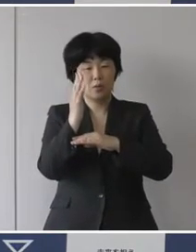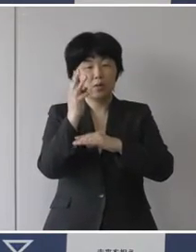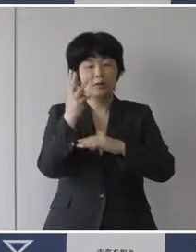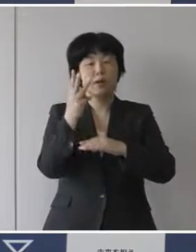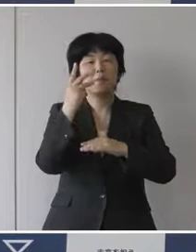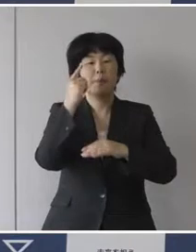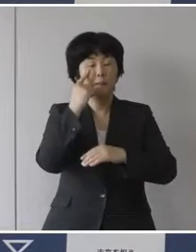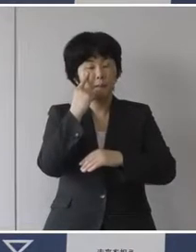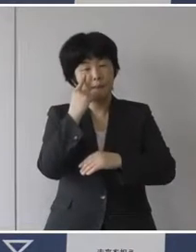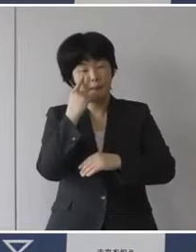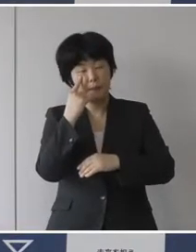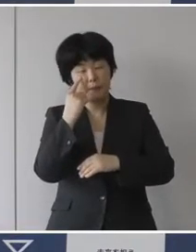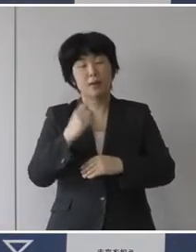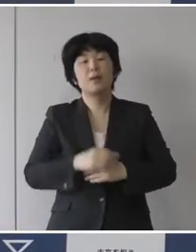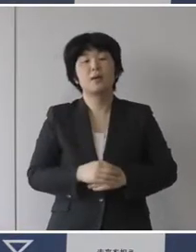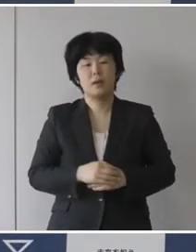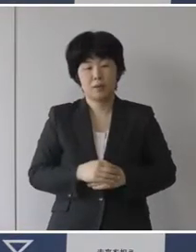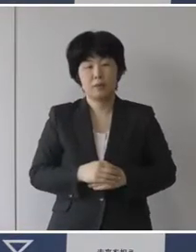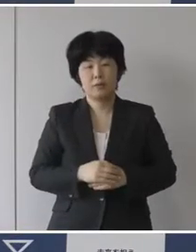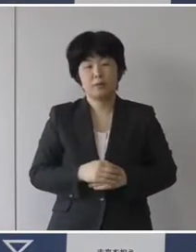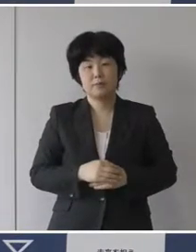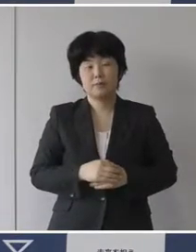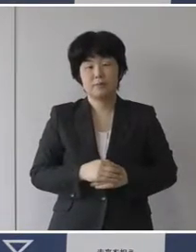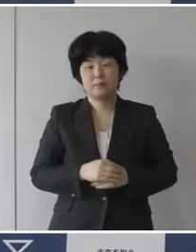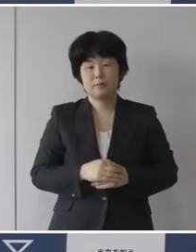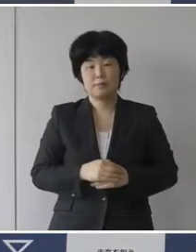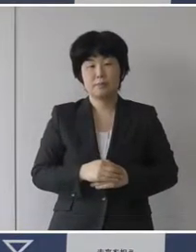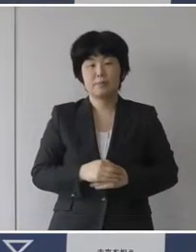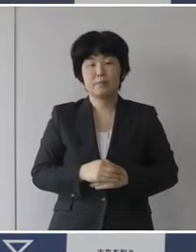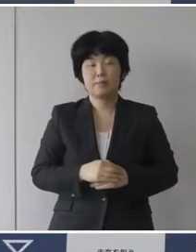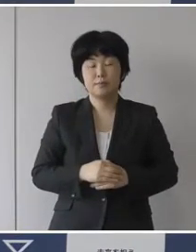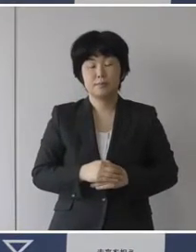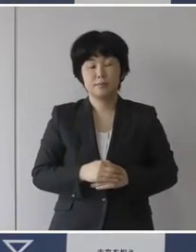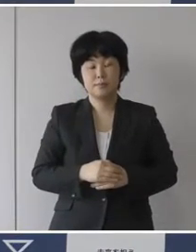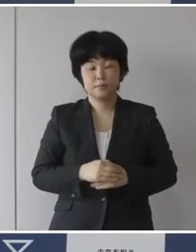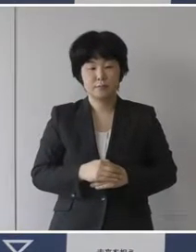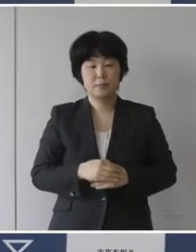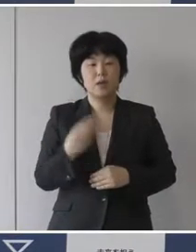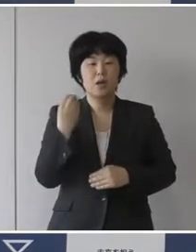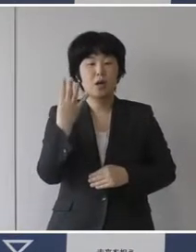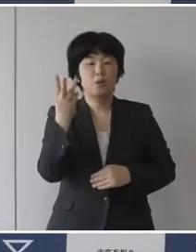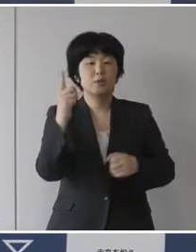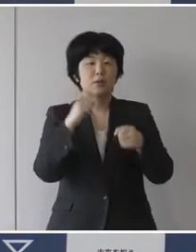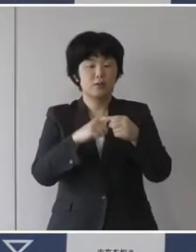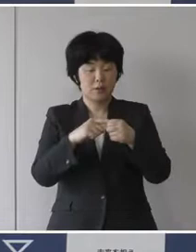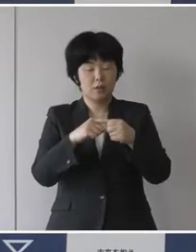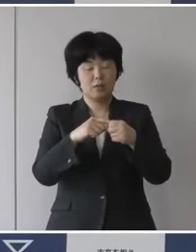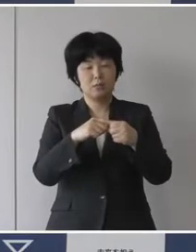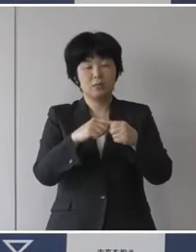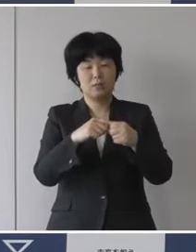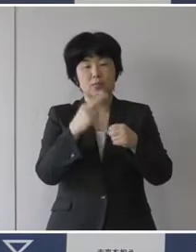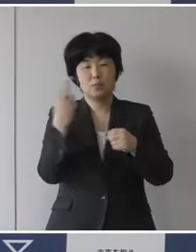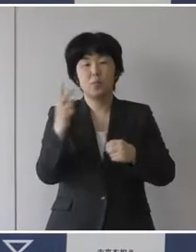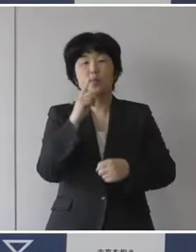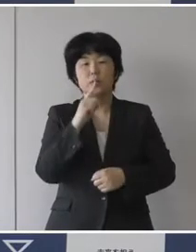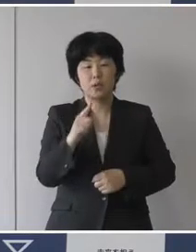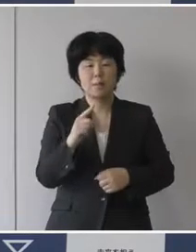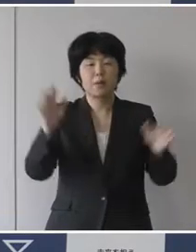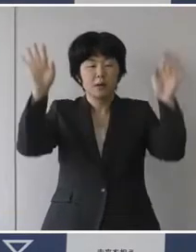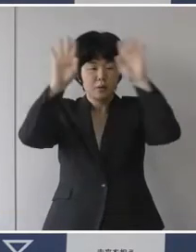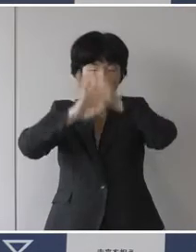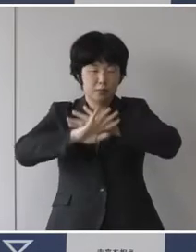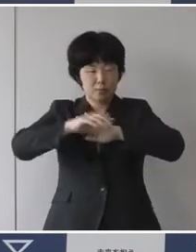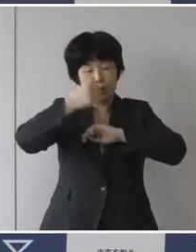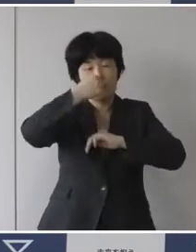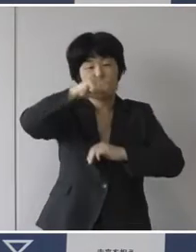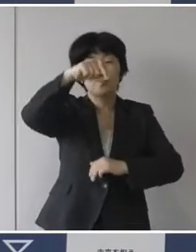場者数ということになります。まあ、ご案内のように令和3年度緊急事態等でナイトズーをですね、一部中止をしたりとか